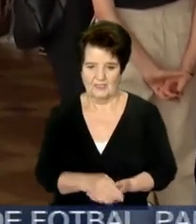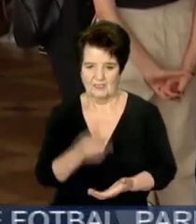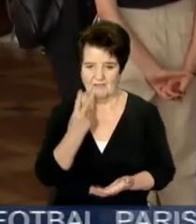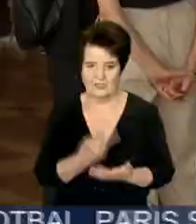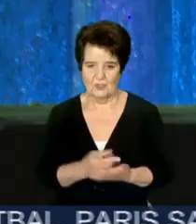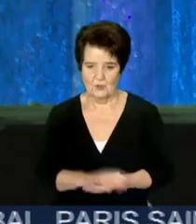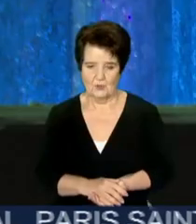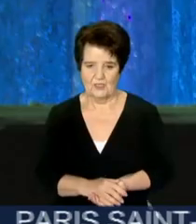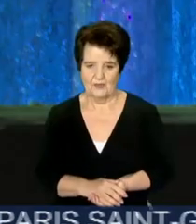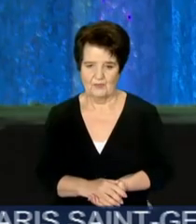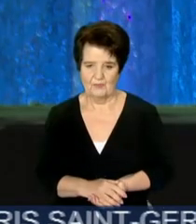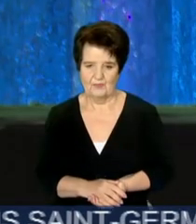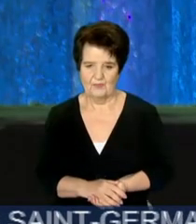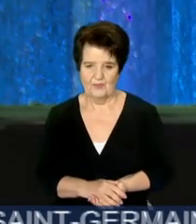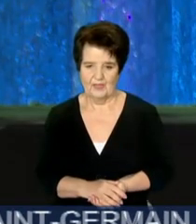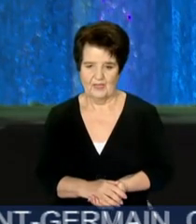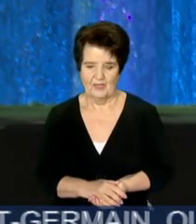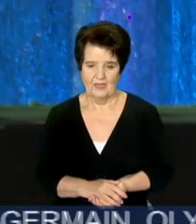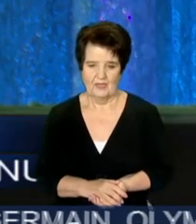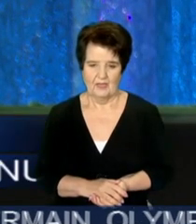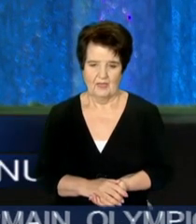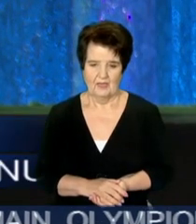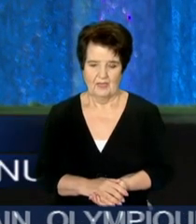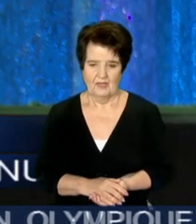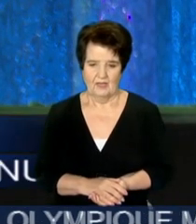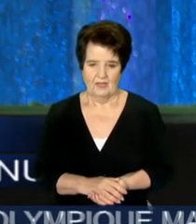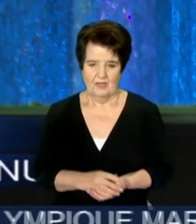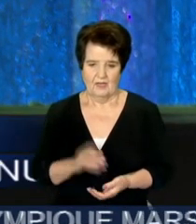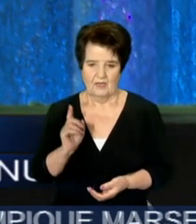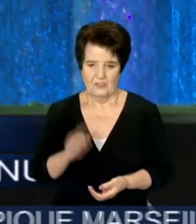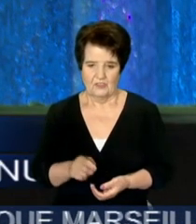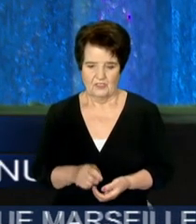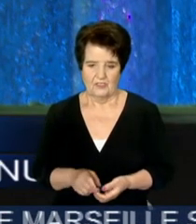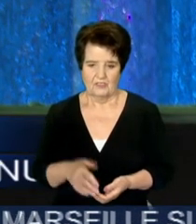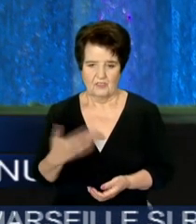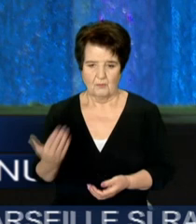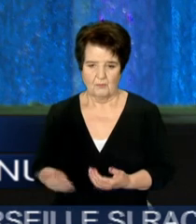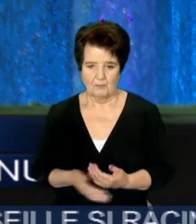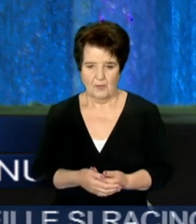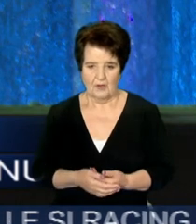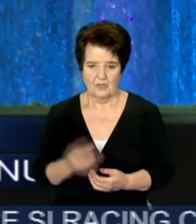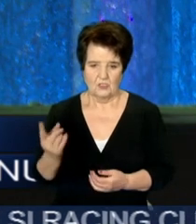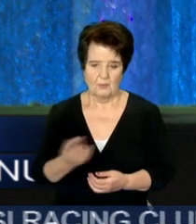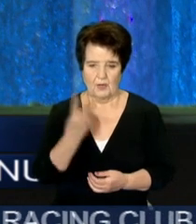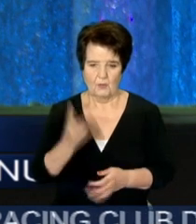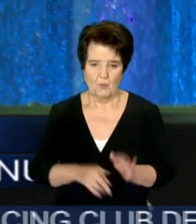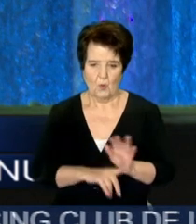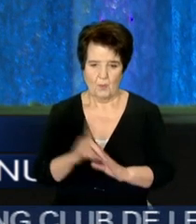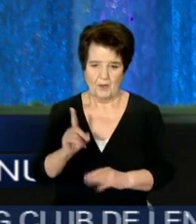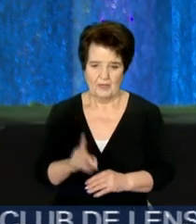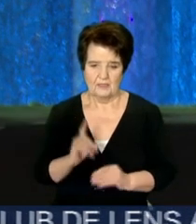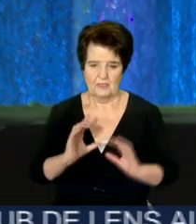în diferite țări. Începeți o nouă etapă a vieții. Faceți parte și primul pas